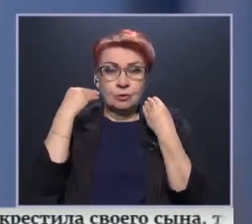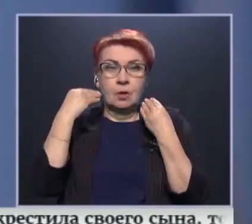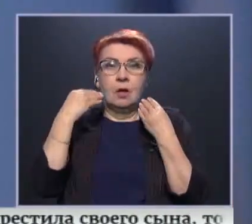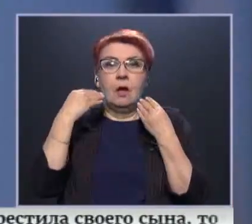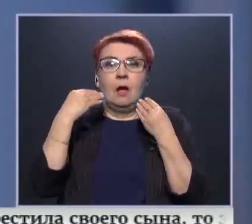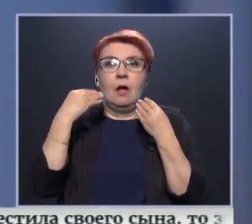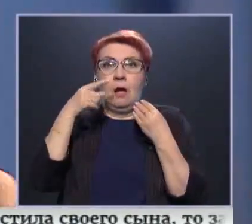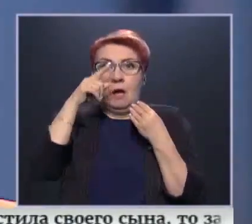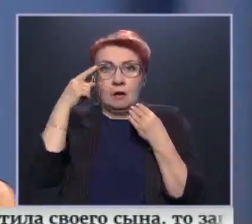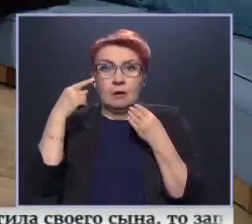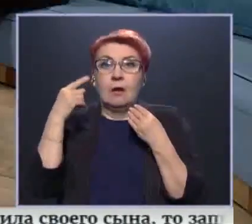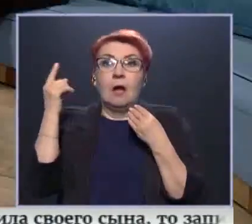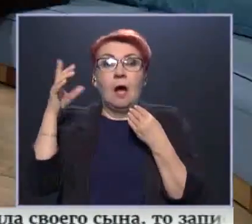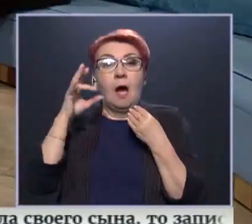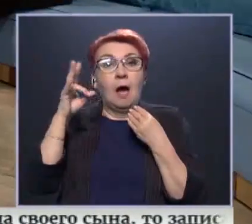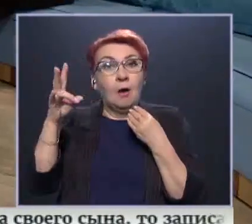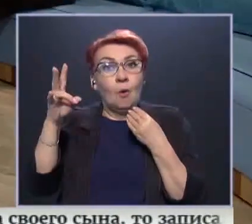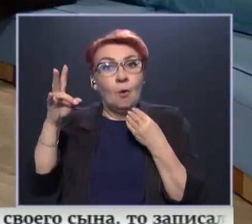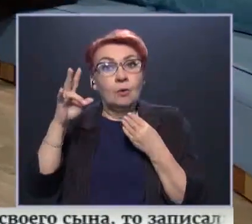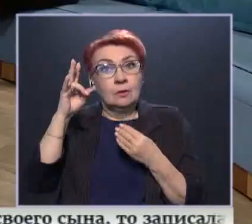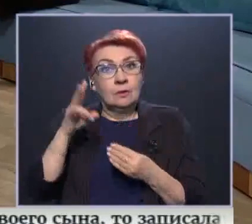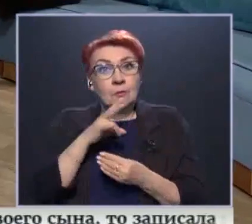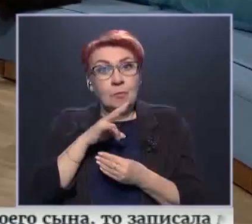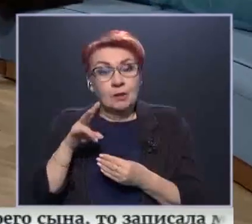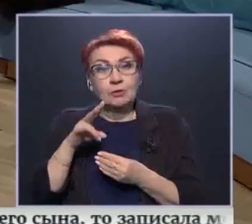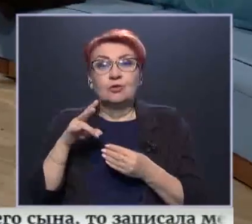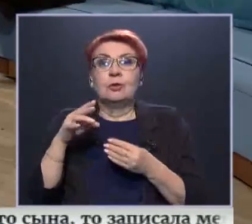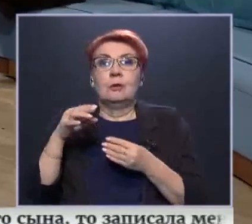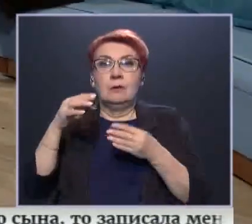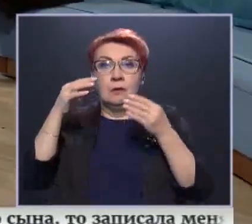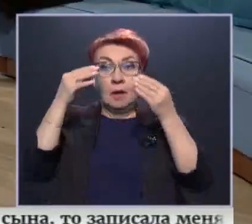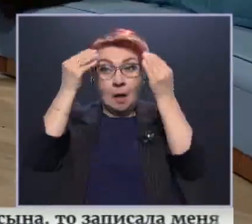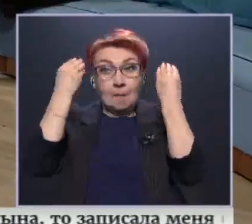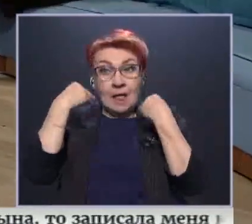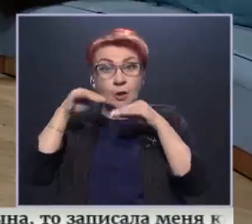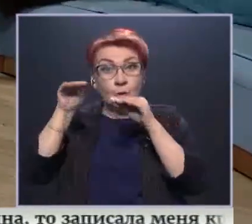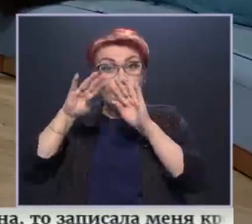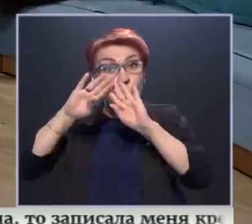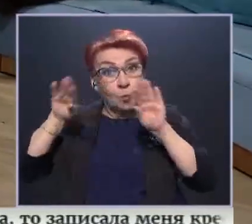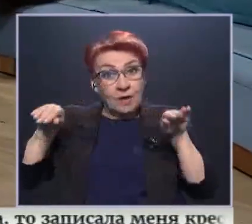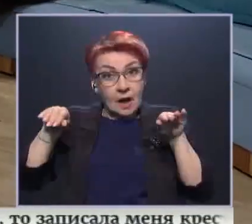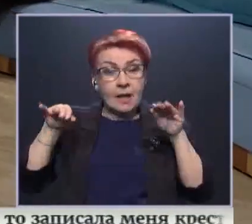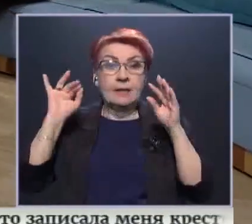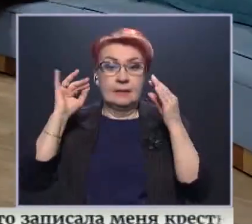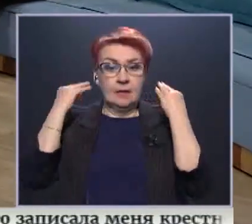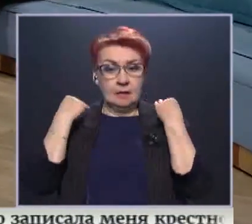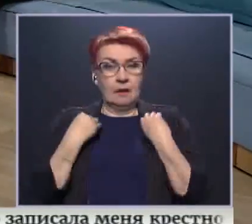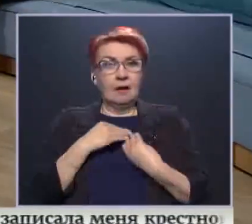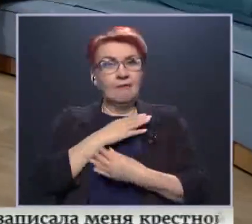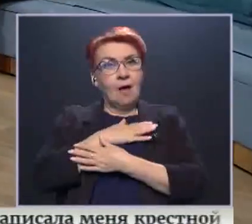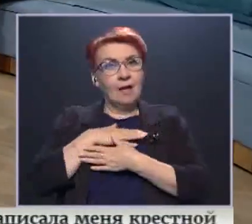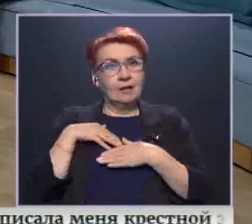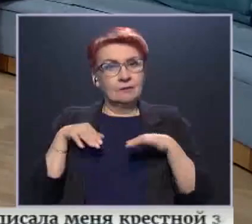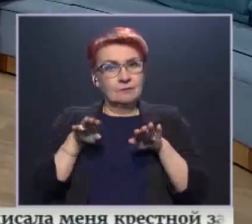снимает платочек и покрывает открытые части тела, там плечи или там ноги. Очень разумно.